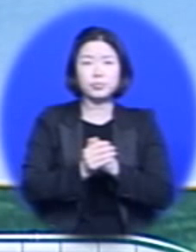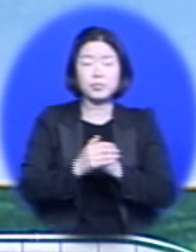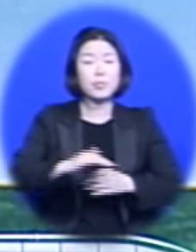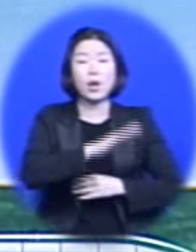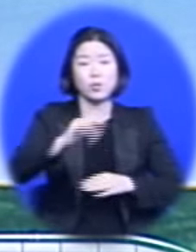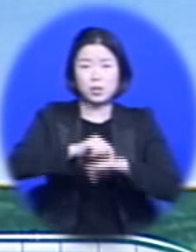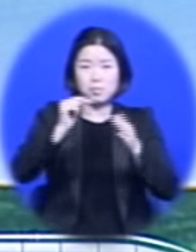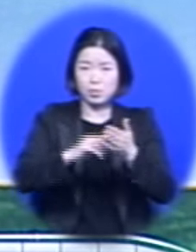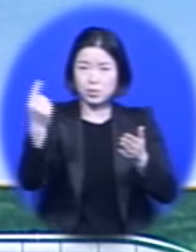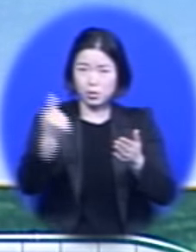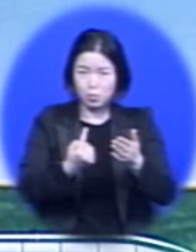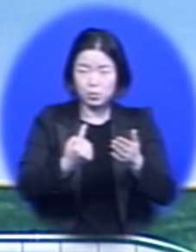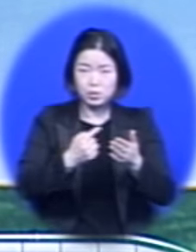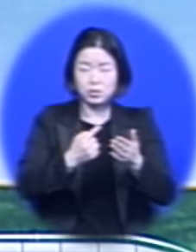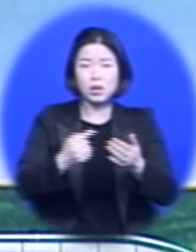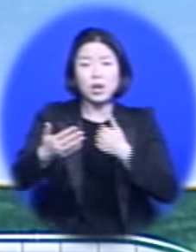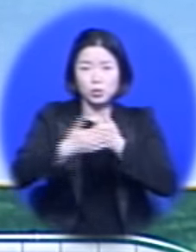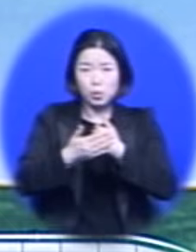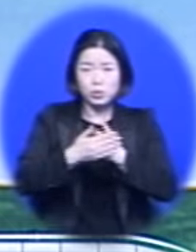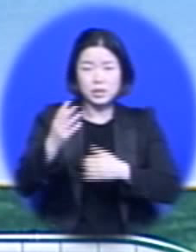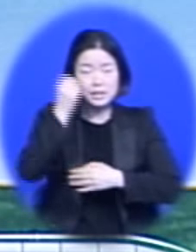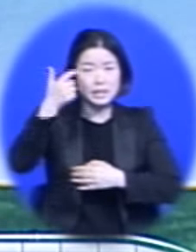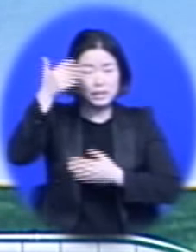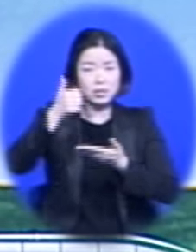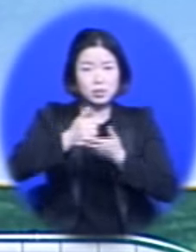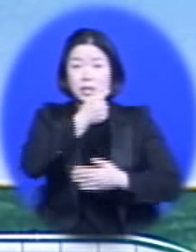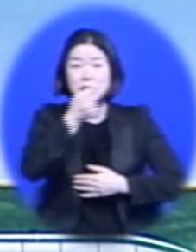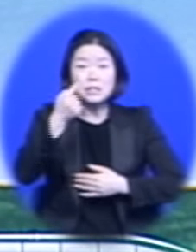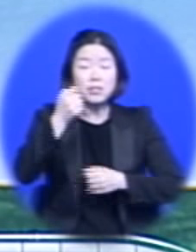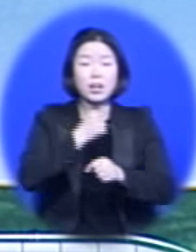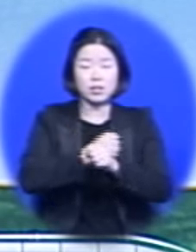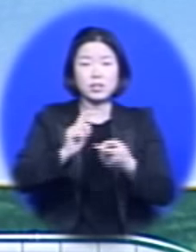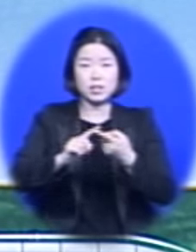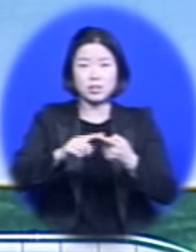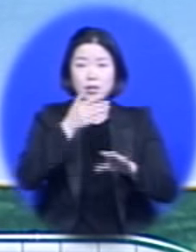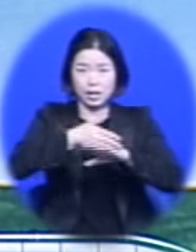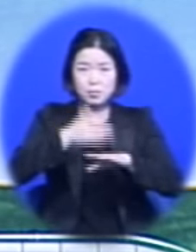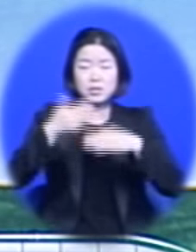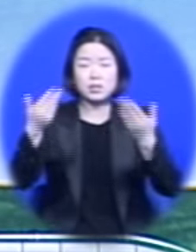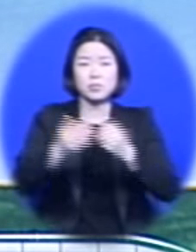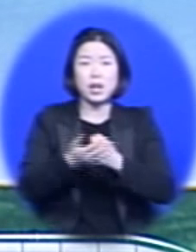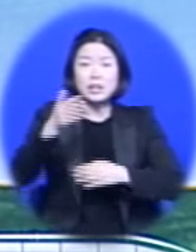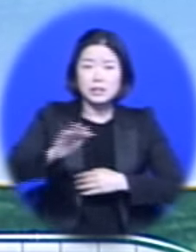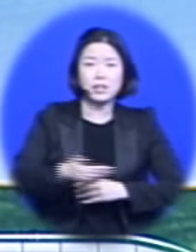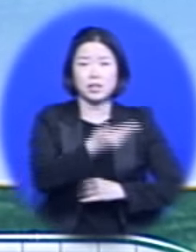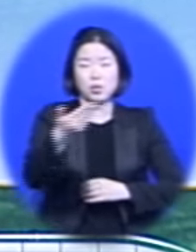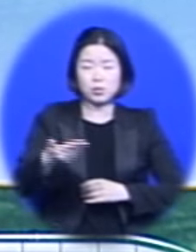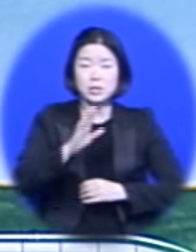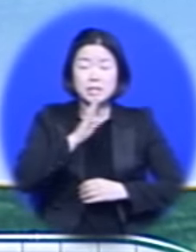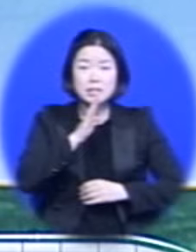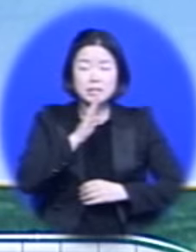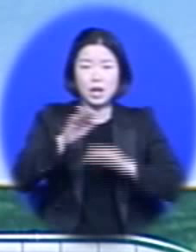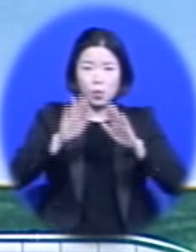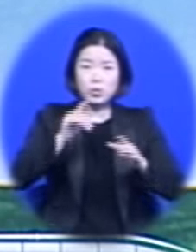우리 마음속에 오셔서 우리를 도우시는 성령에 대해서 증거할 수 있게 된 것에 대해서 감사하고 있습니다. 그러나 여러분이 진짜